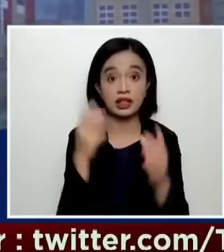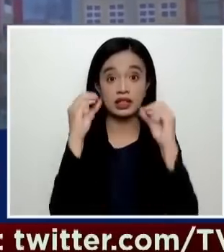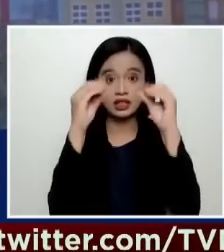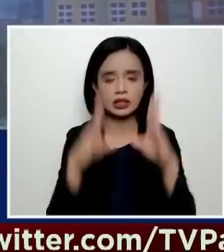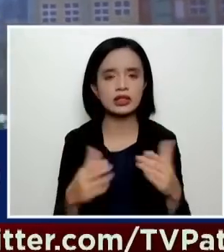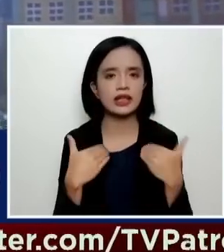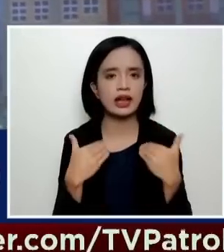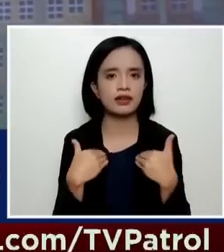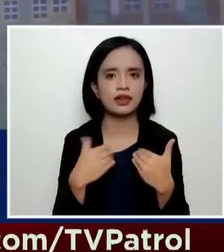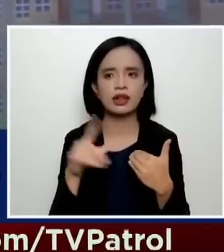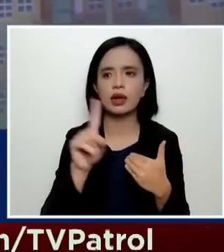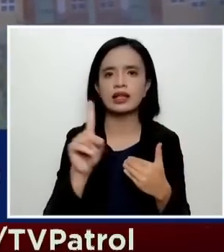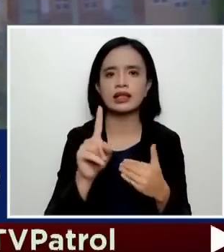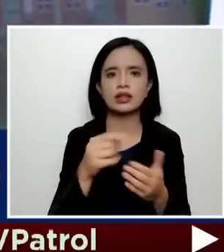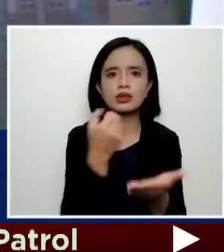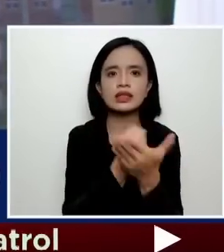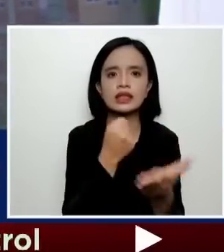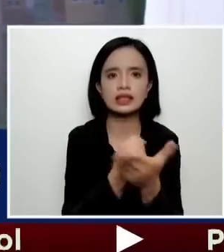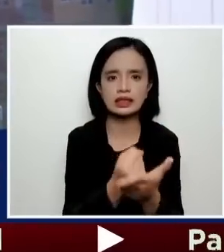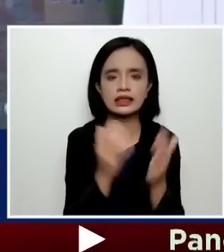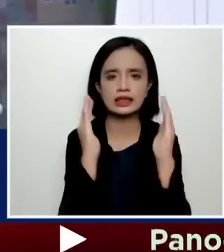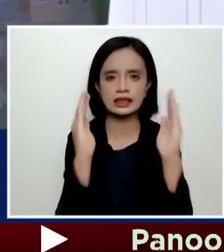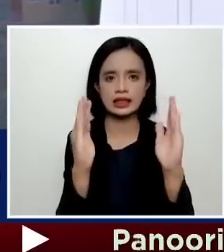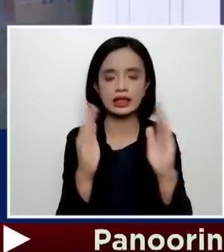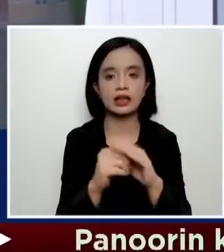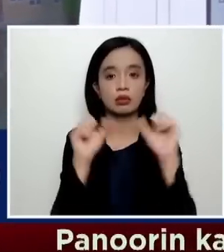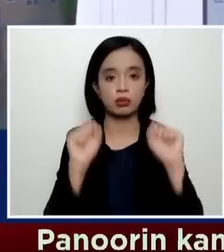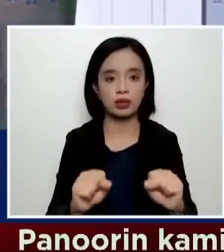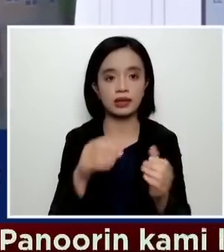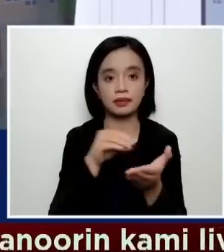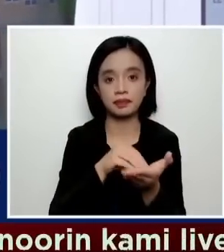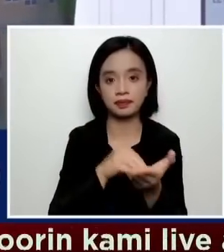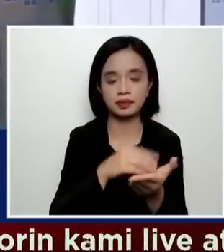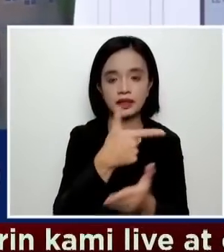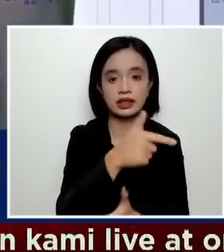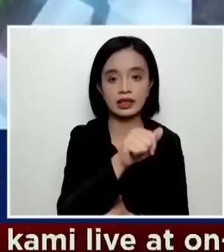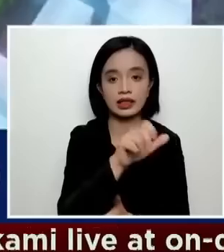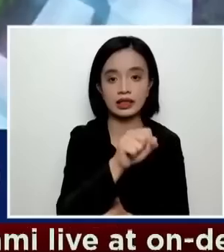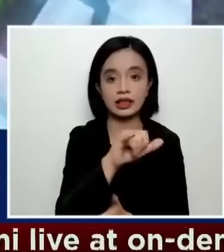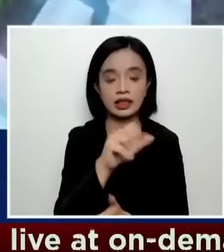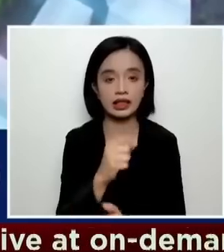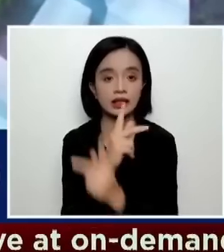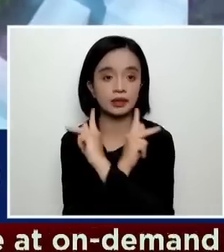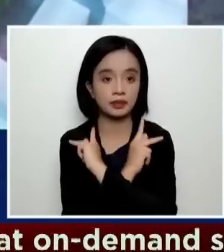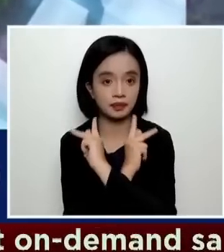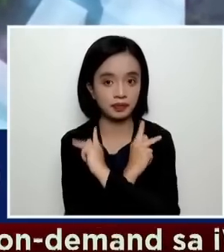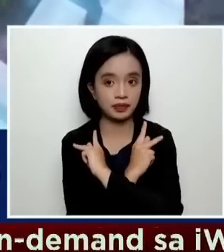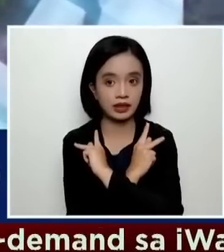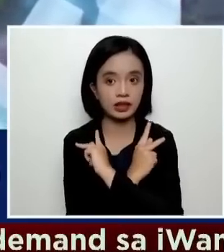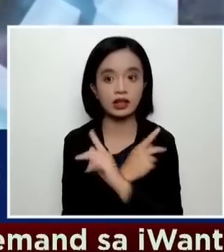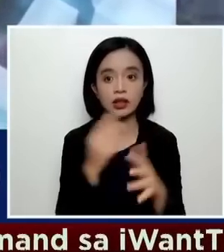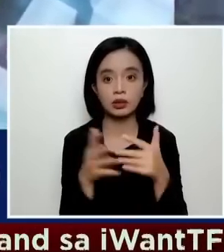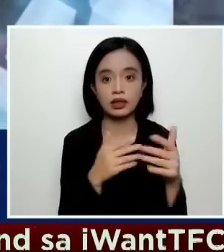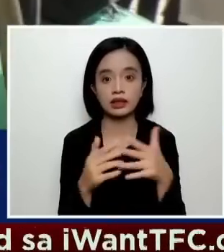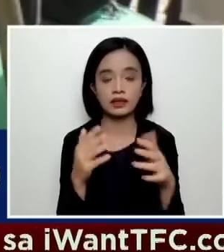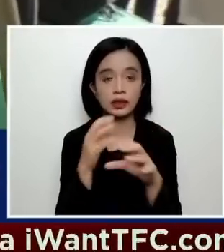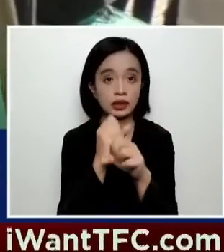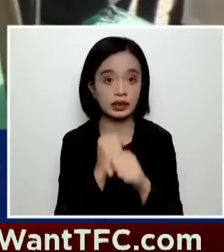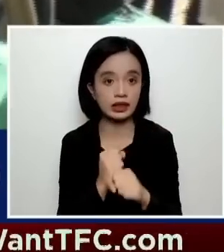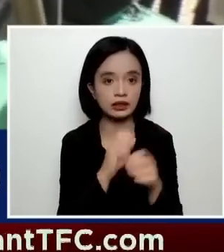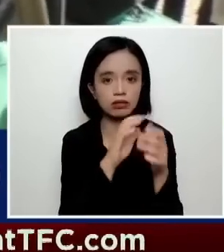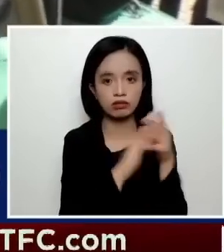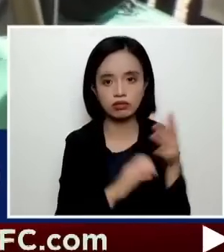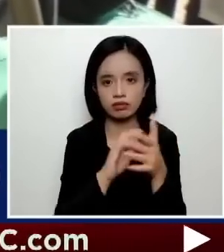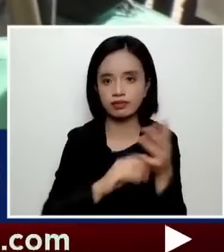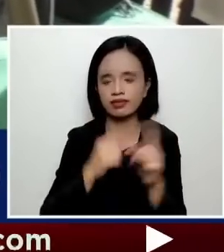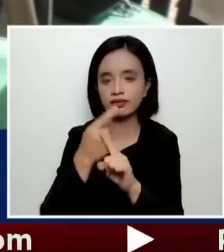silang kumuha ng housing loan sa Pag-ibig o GSIS at ibabatay sa kukunin nilang scheme ang buwan ng